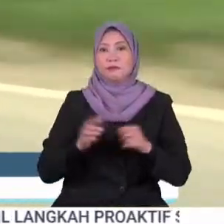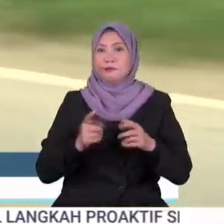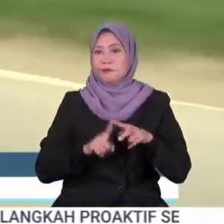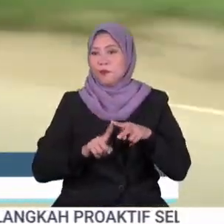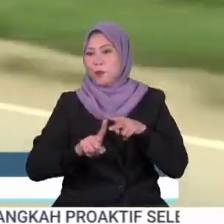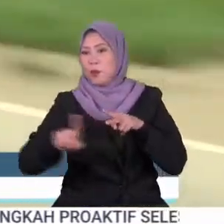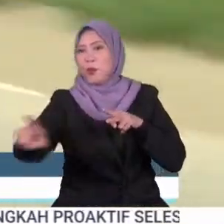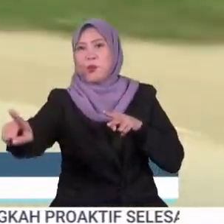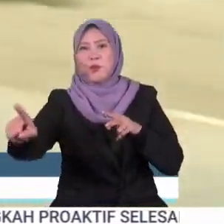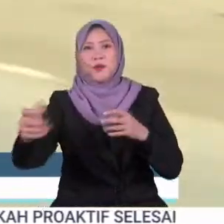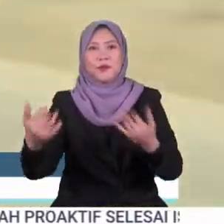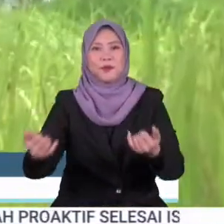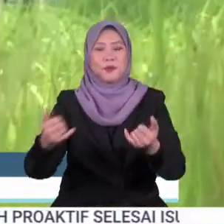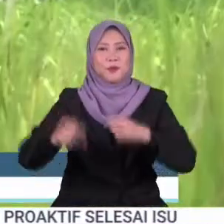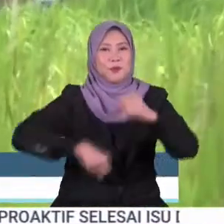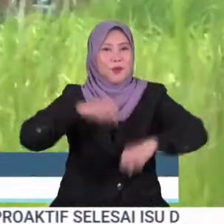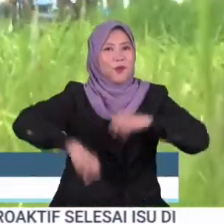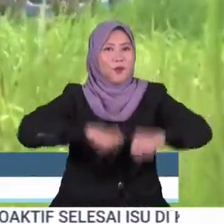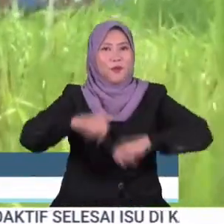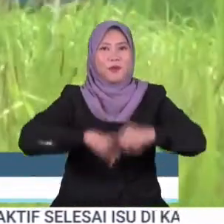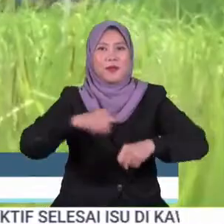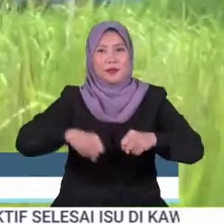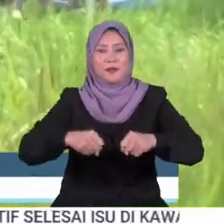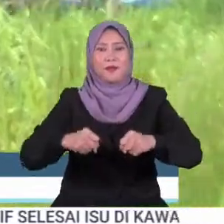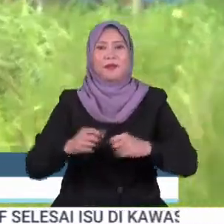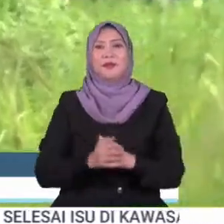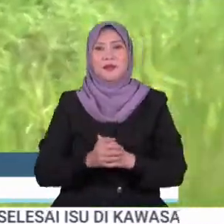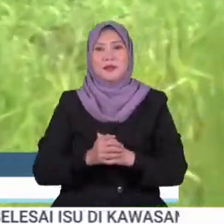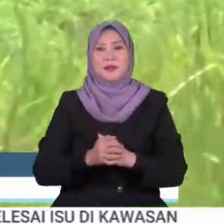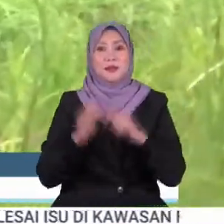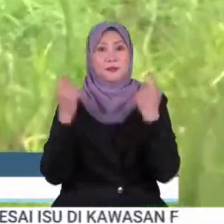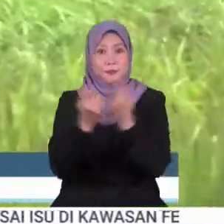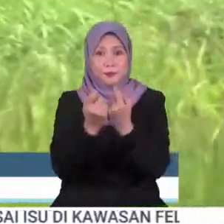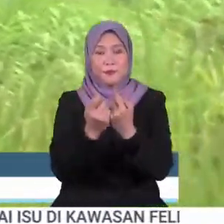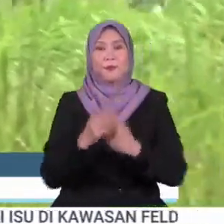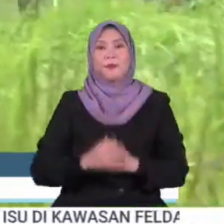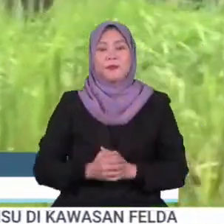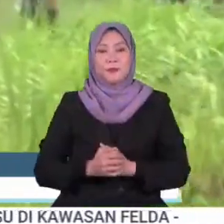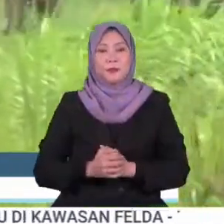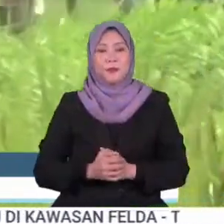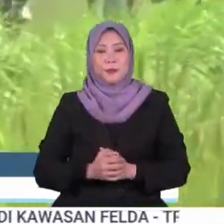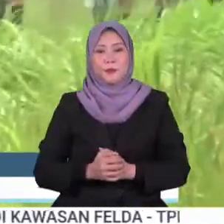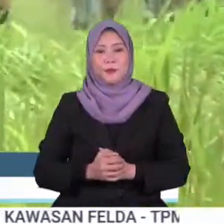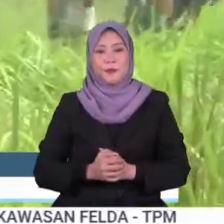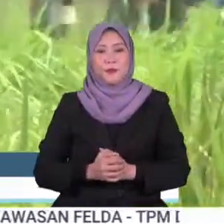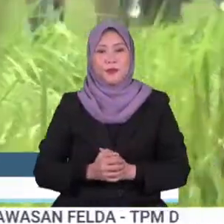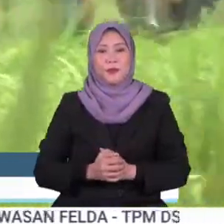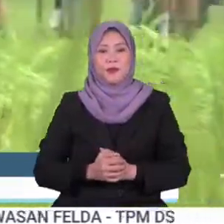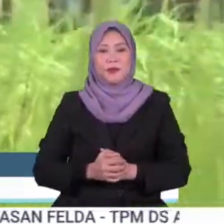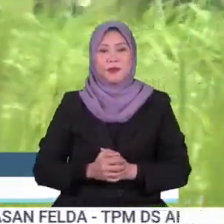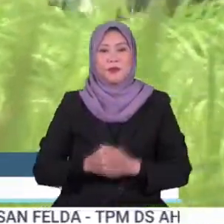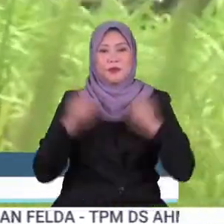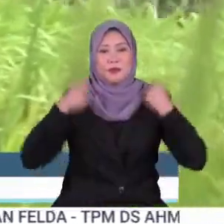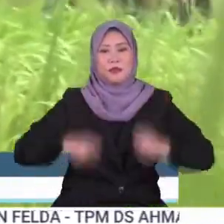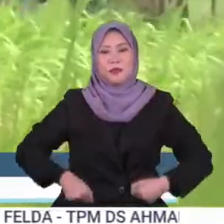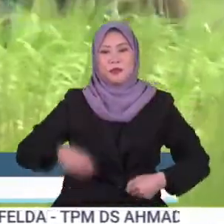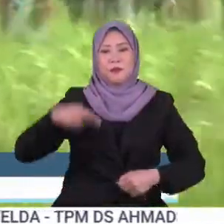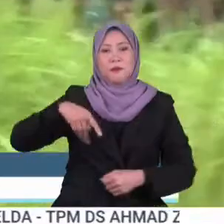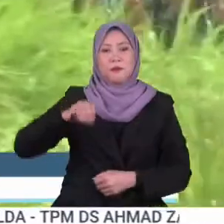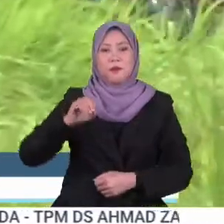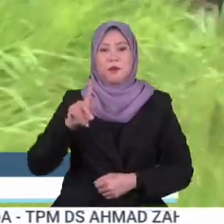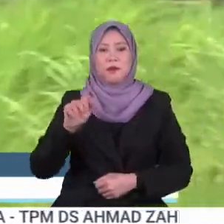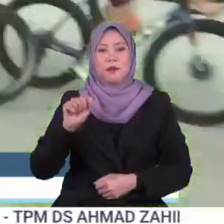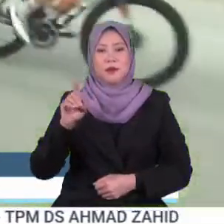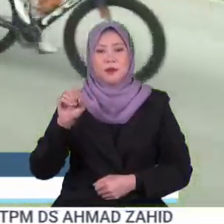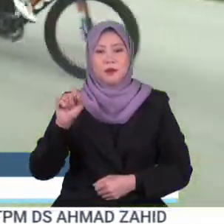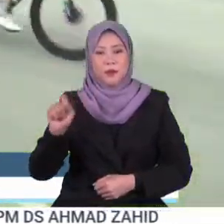masih kekal menjadi milik pelumba pasukan Tudor Pro Cycling Team, Arvid Decline. Manakala jersi Polkadot selaku Raja Bukit